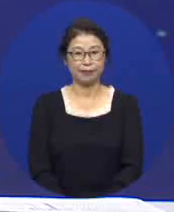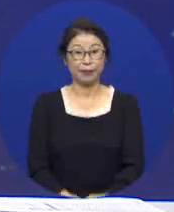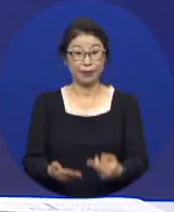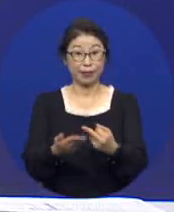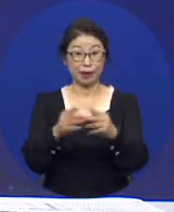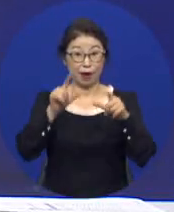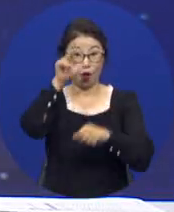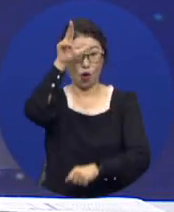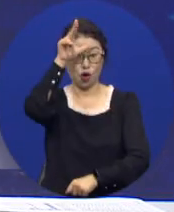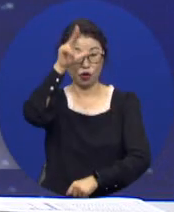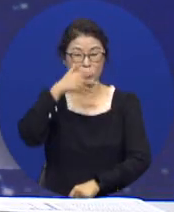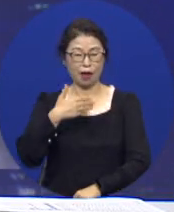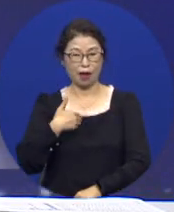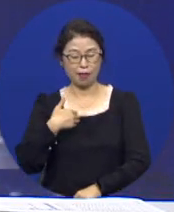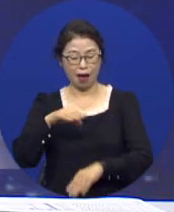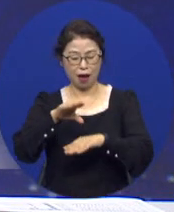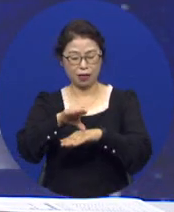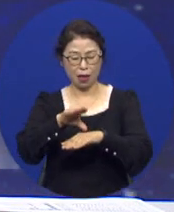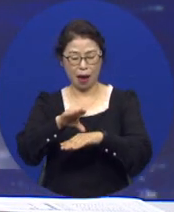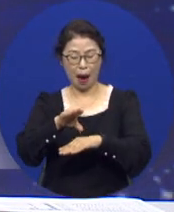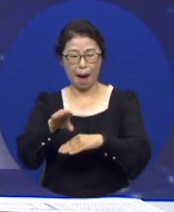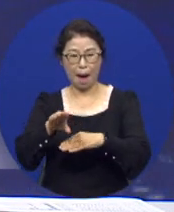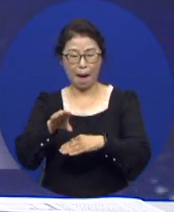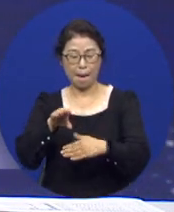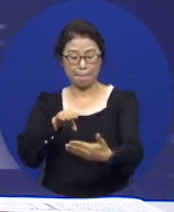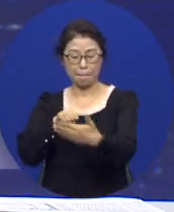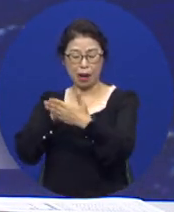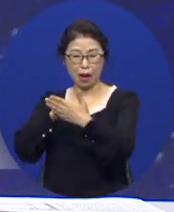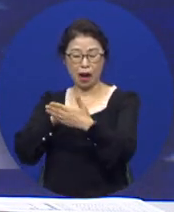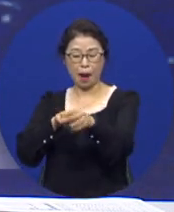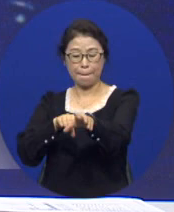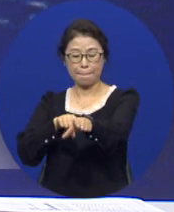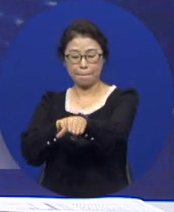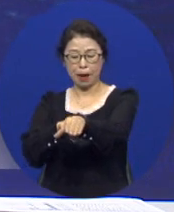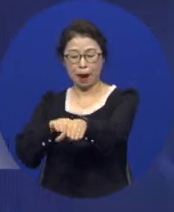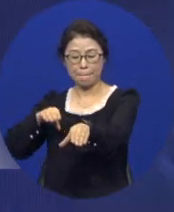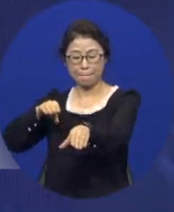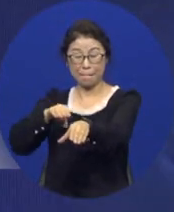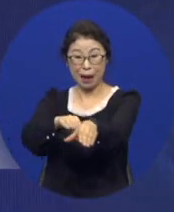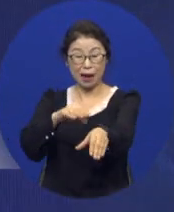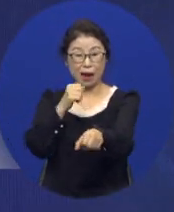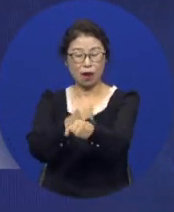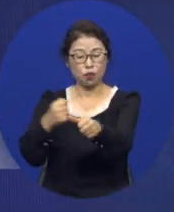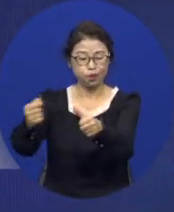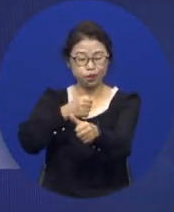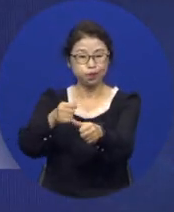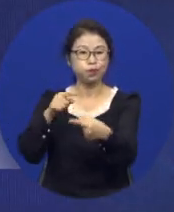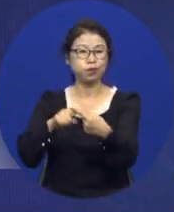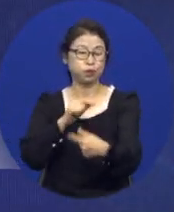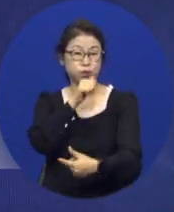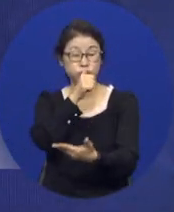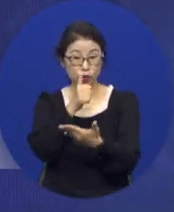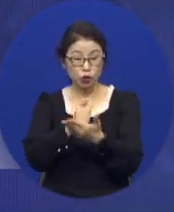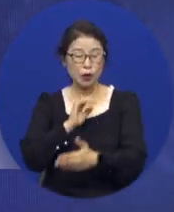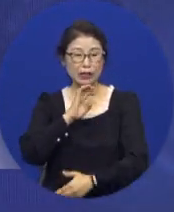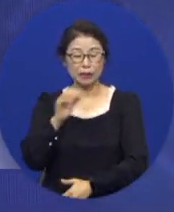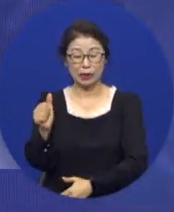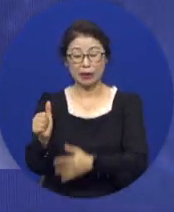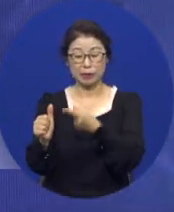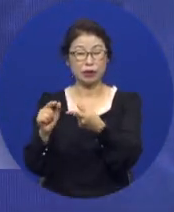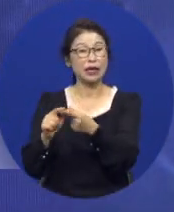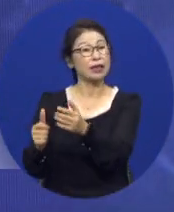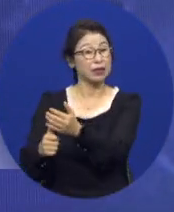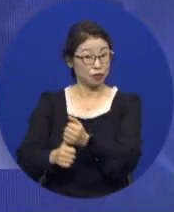제주 동부경찰서는 자신의 차량을 막았다며 이중 주차된 차량을 들이받고 폭력을 휘두른 혐의로 40대